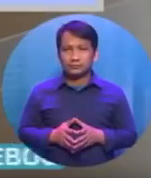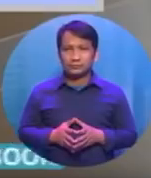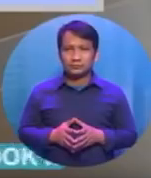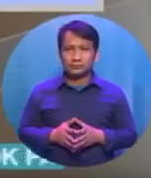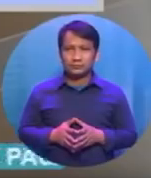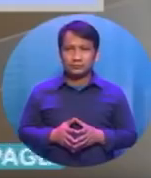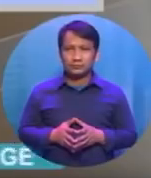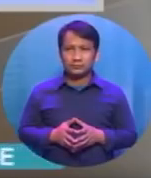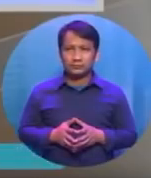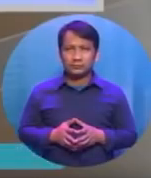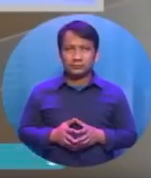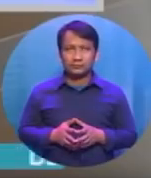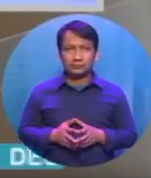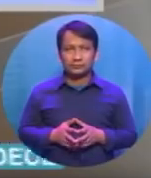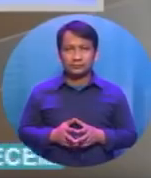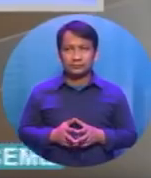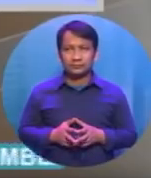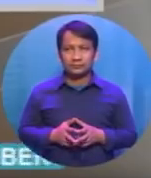Oops!